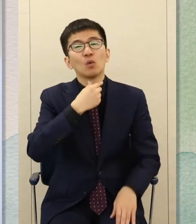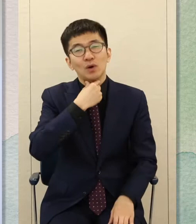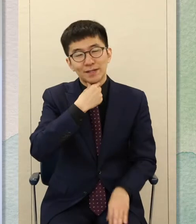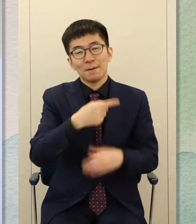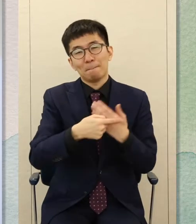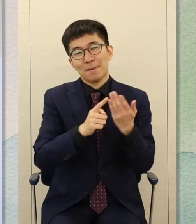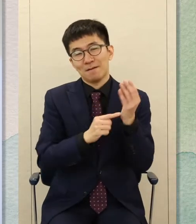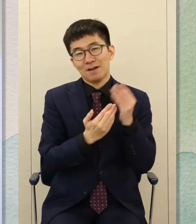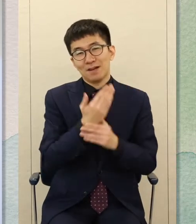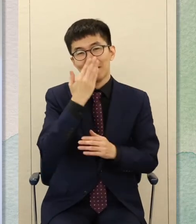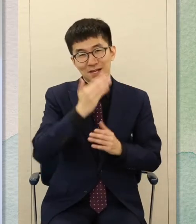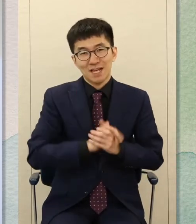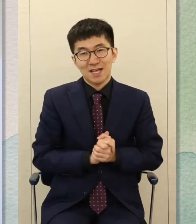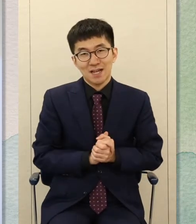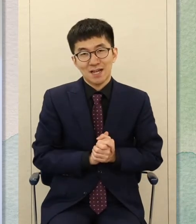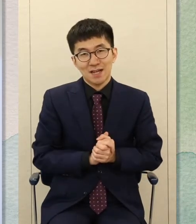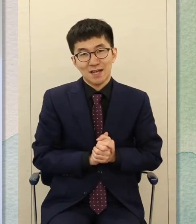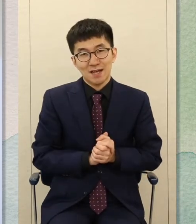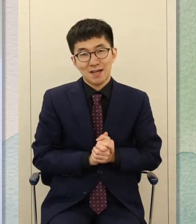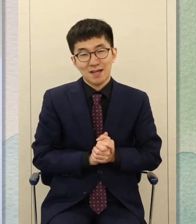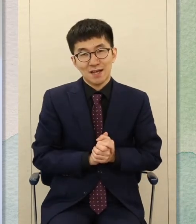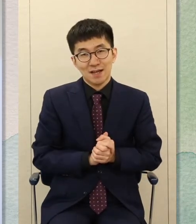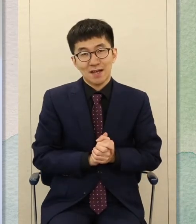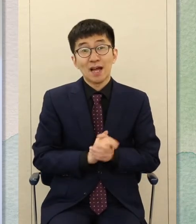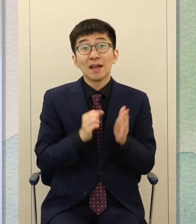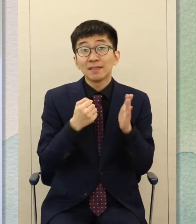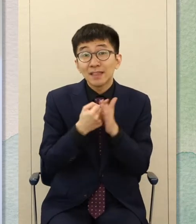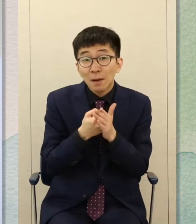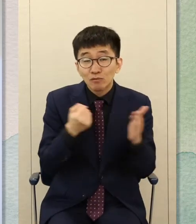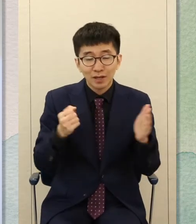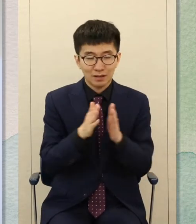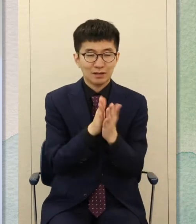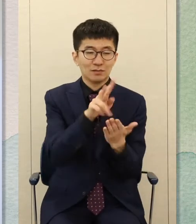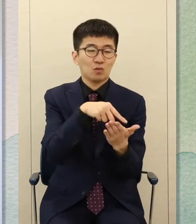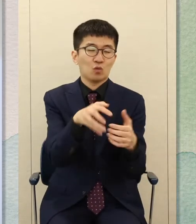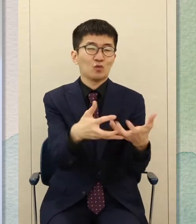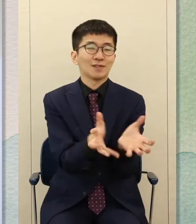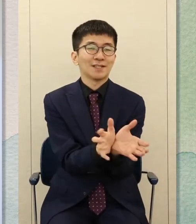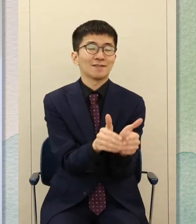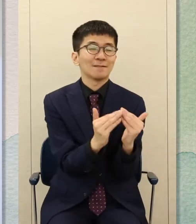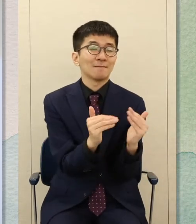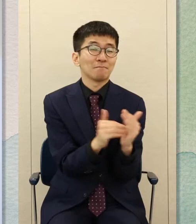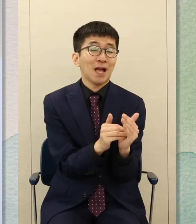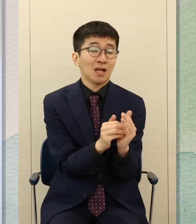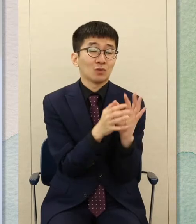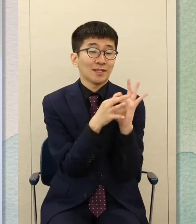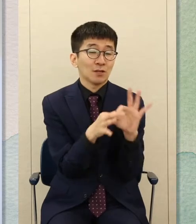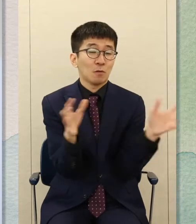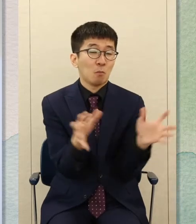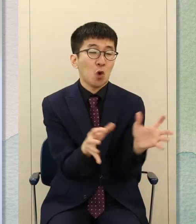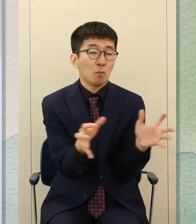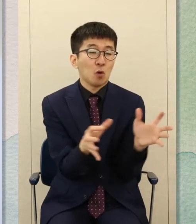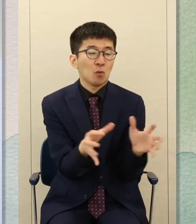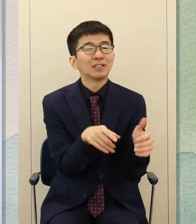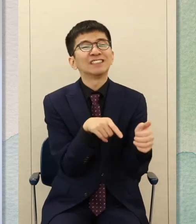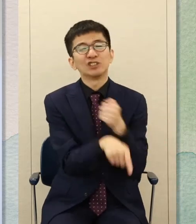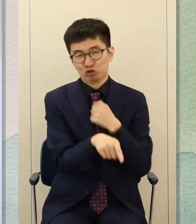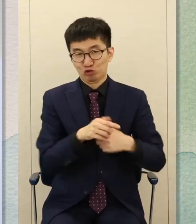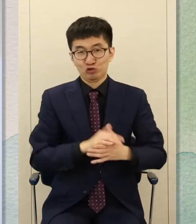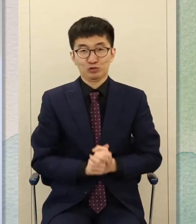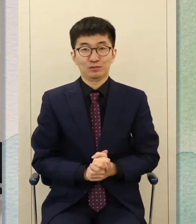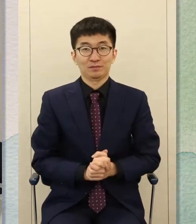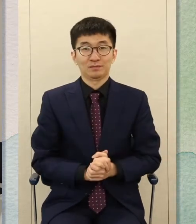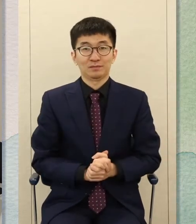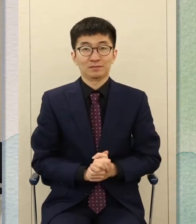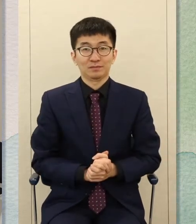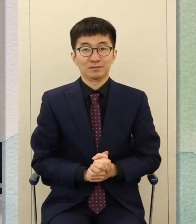싶어. 이 욕구가 이분들이 독서 공동체를 만들고 거기서 계속 책을 읽는 동력이